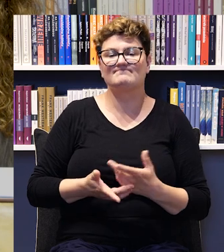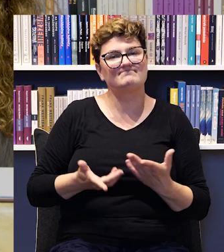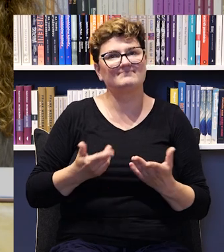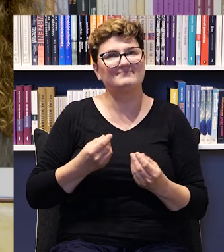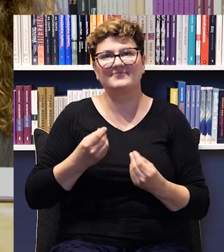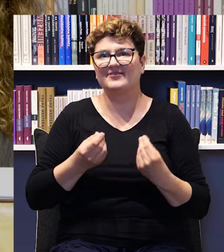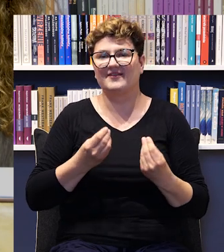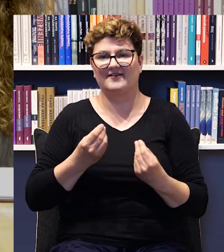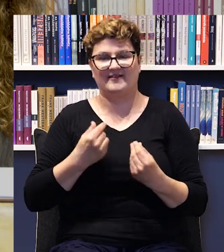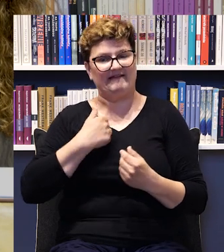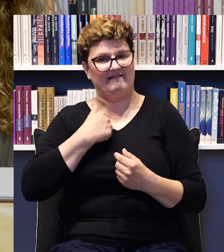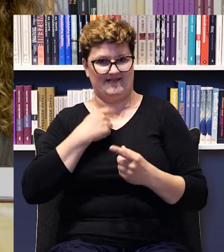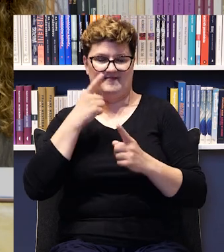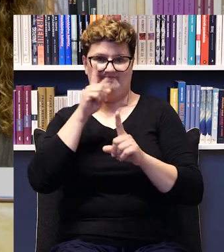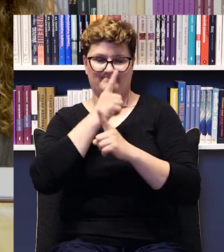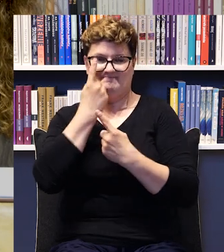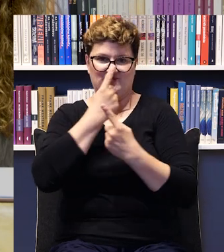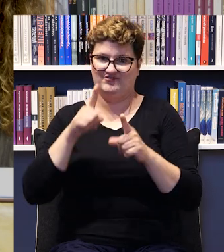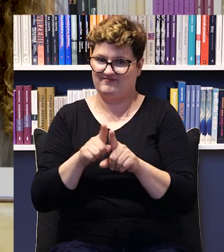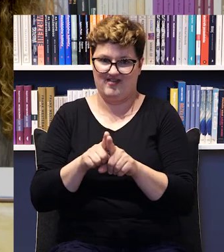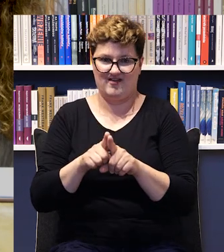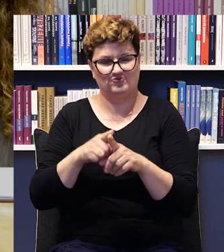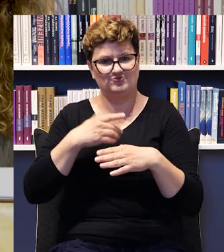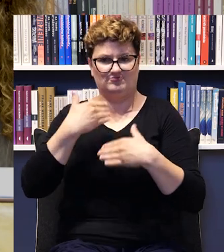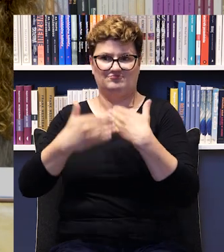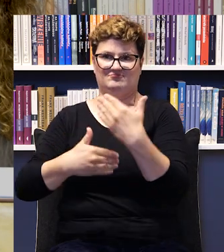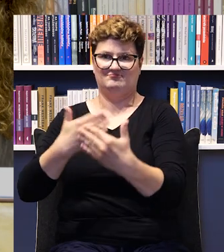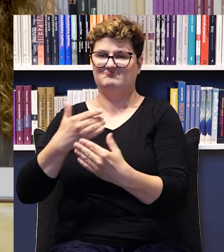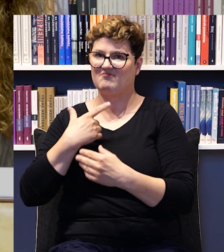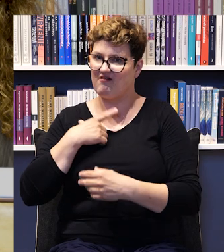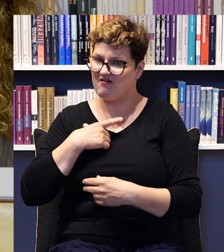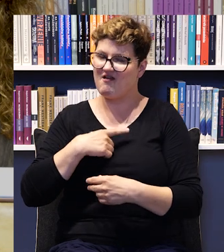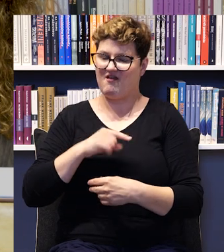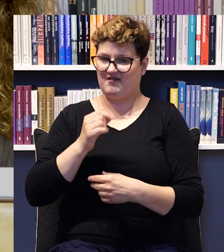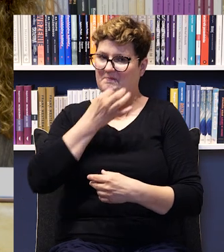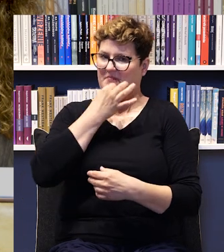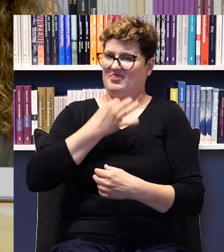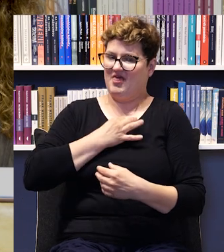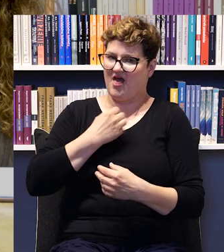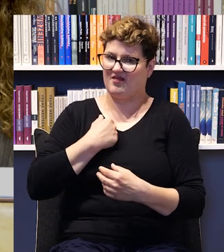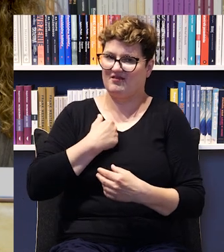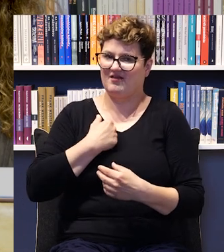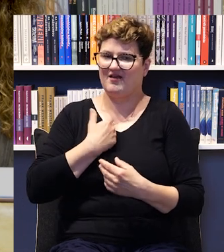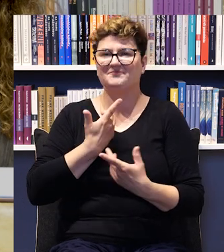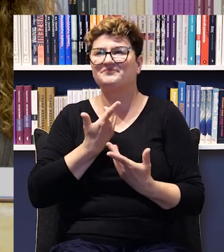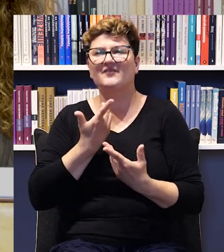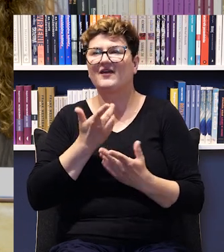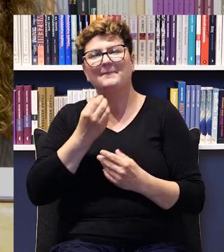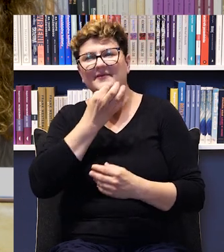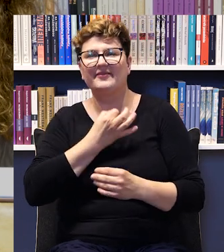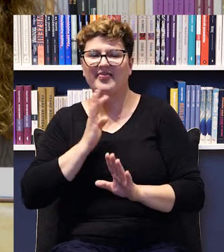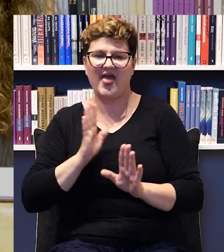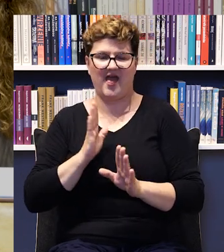to jest coś, co też mi się pojawiło właśnie później, że tak powiem, jako właśnie pytanie. Nawet nie pytanie, tylko jakaś taka